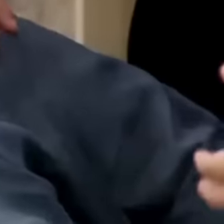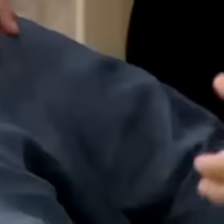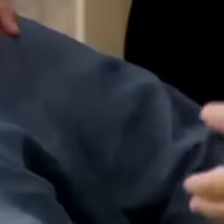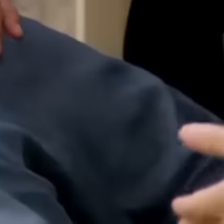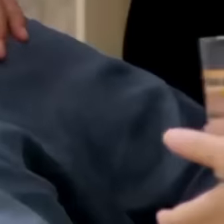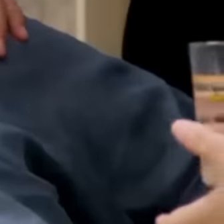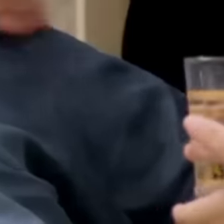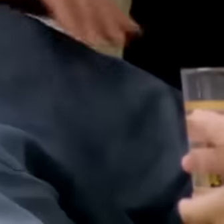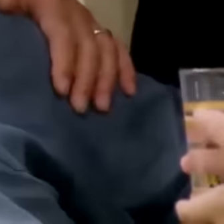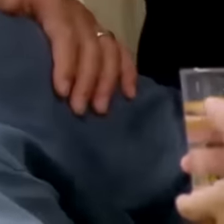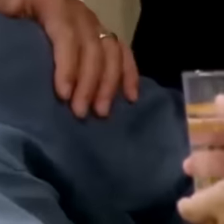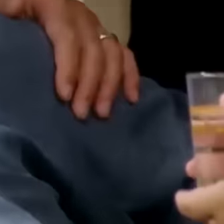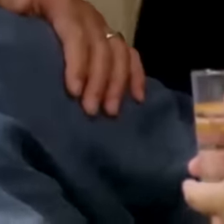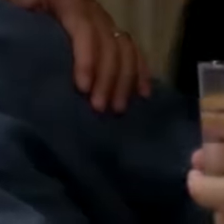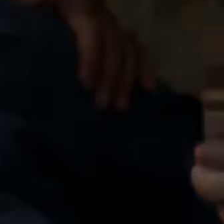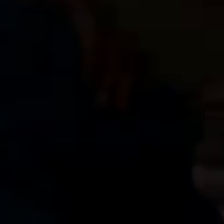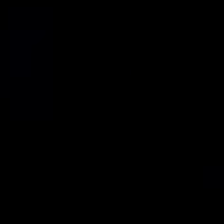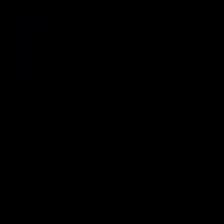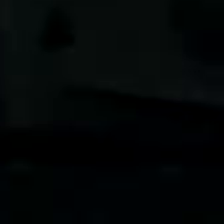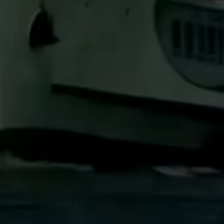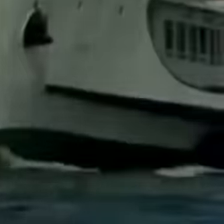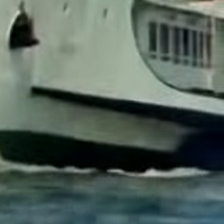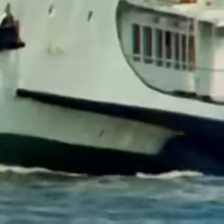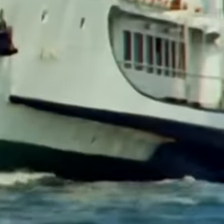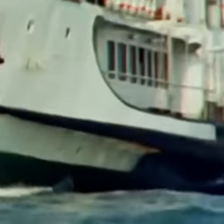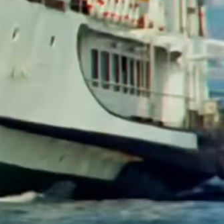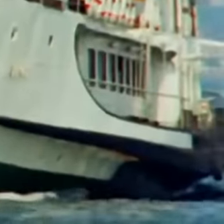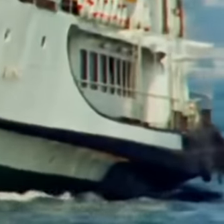Fehmi iğrenerek suratını ekşitti.